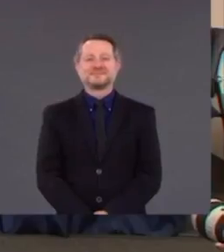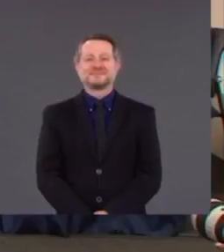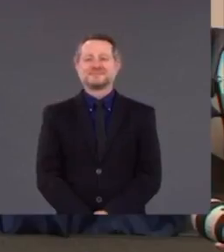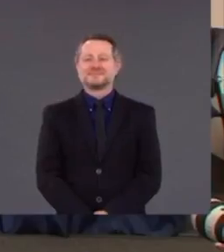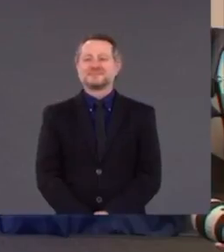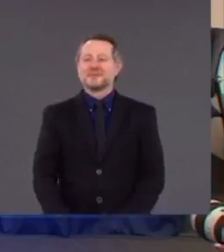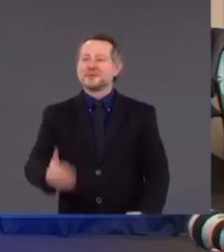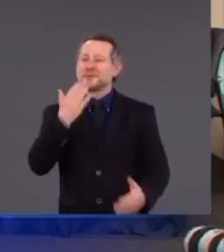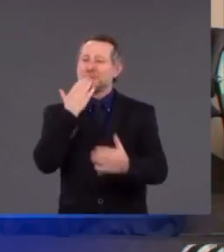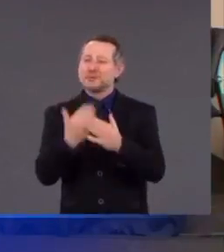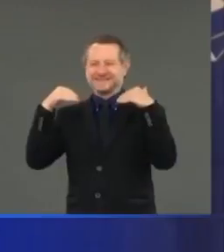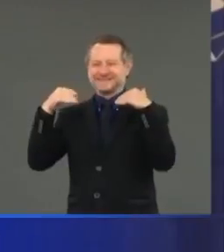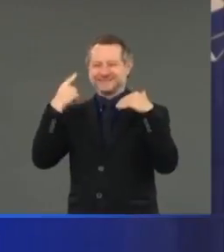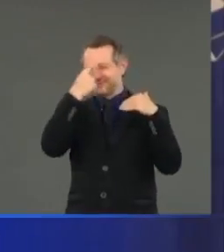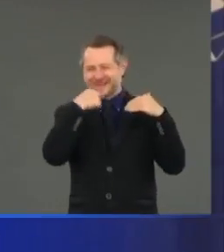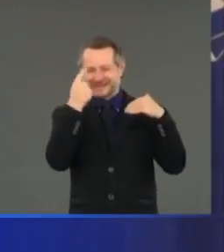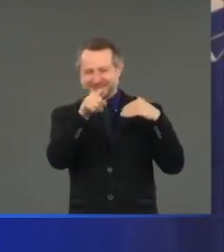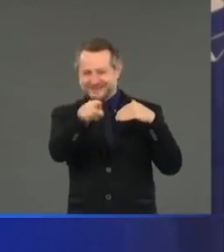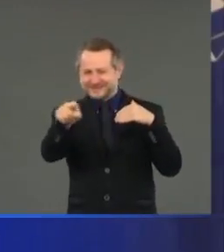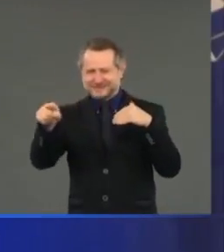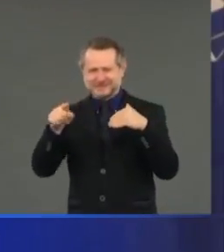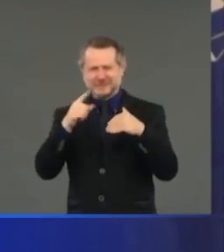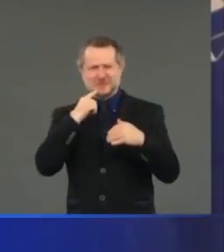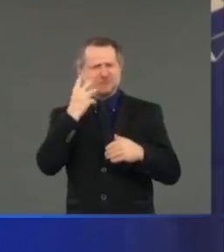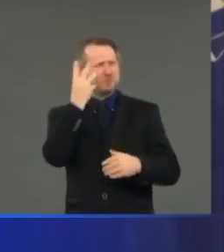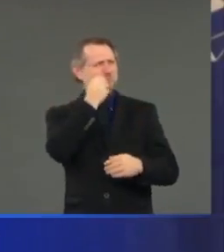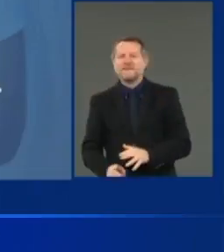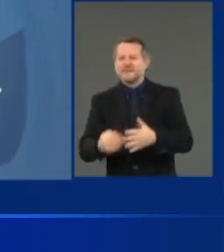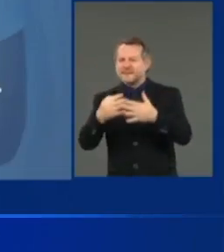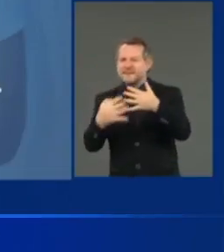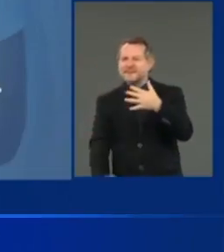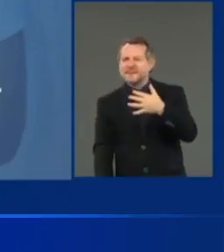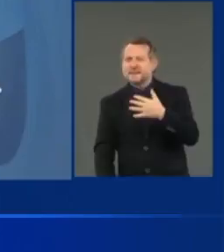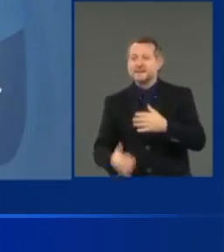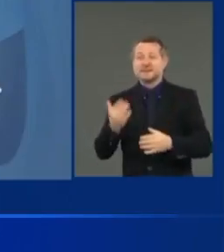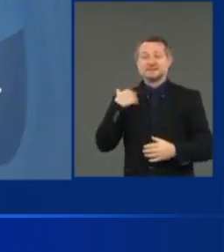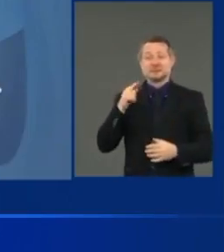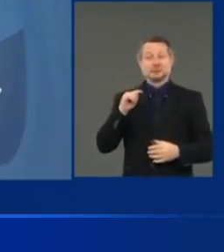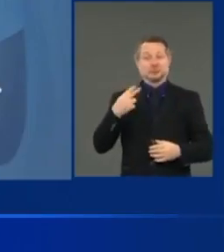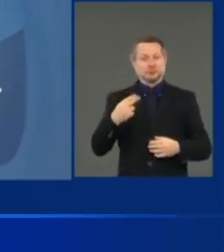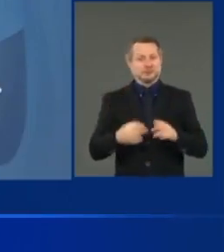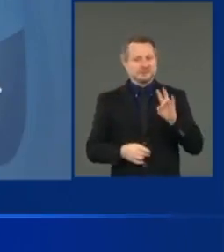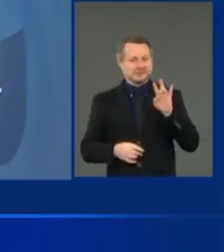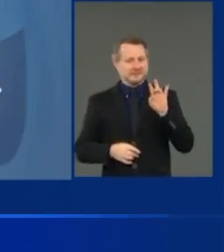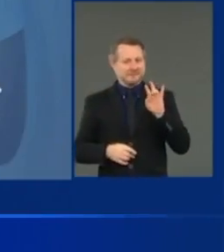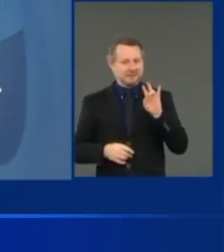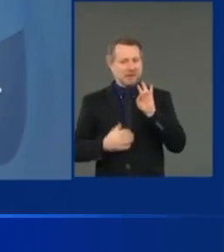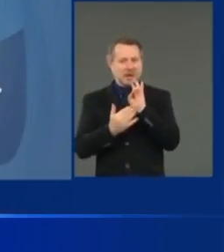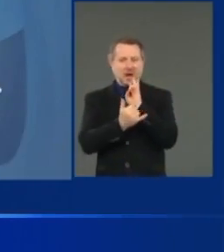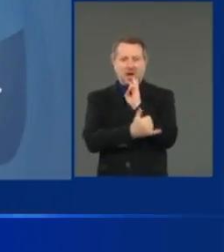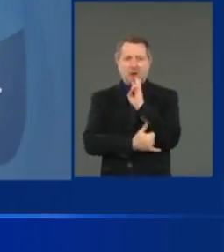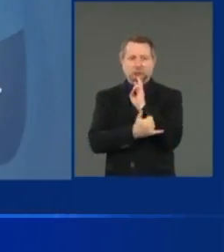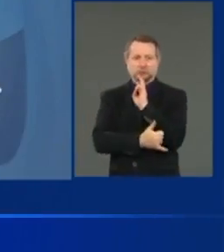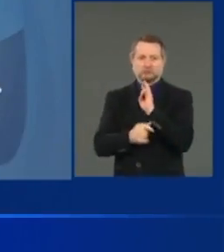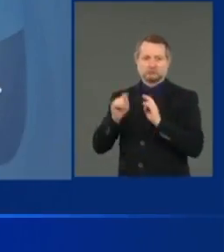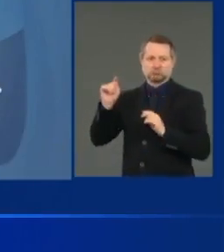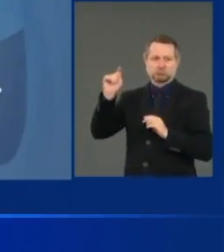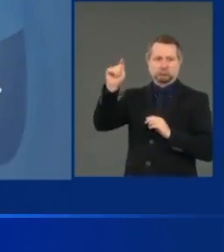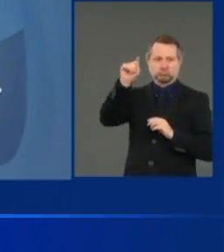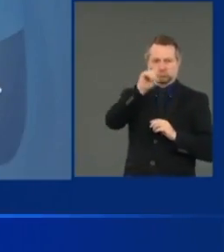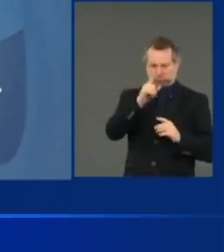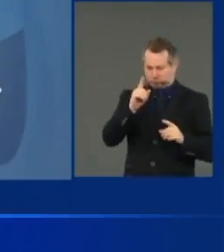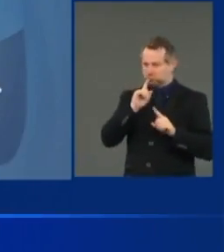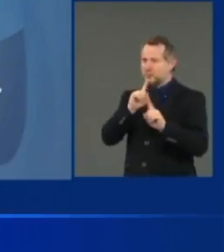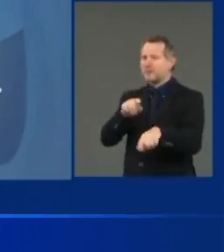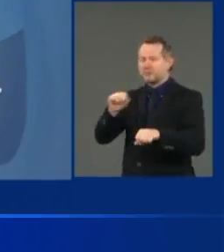Morning. 目前，纽约州正在调查157例中共病毒相关儿童疾病、儿童多系统炎症综合症。上周